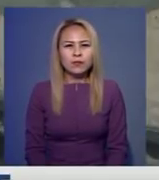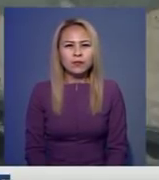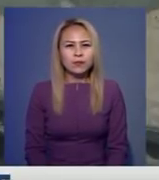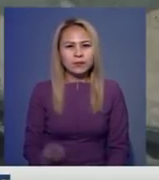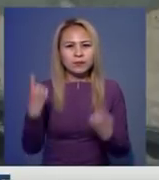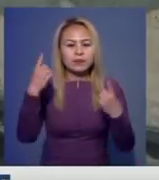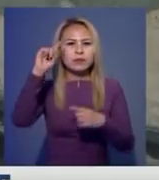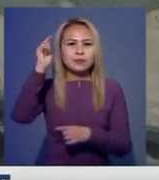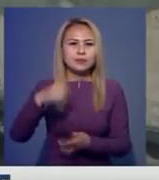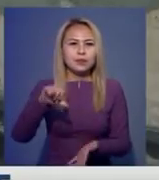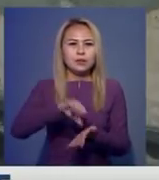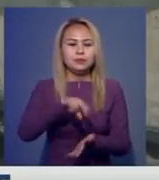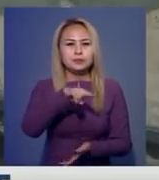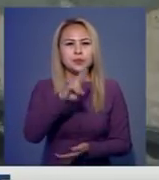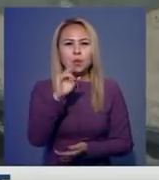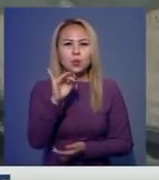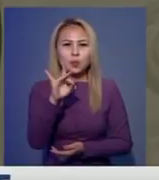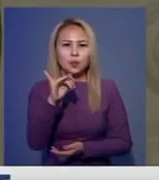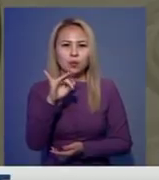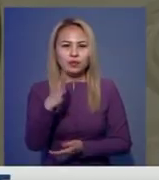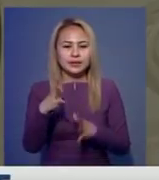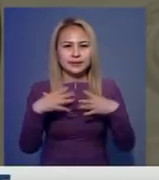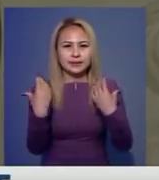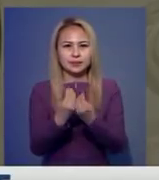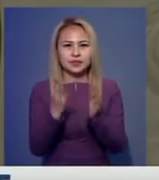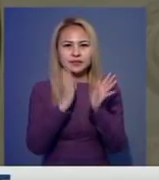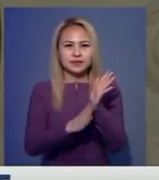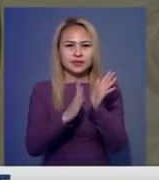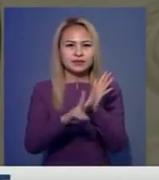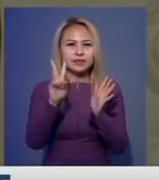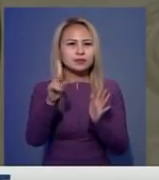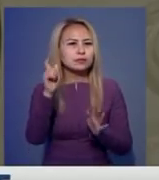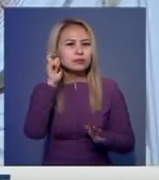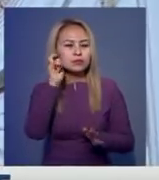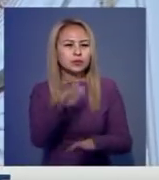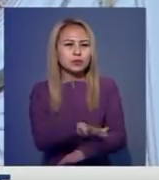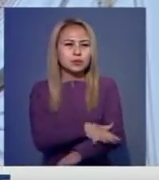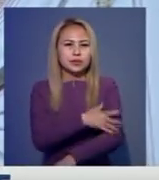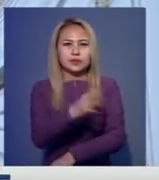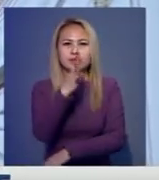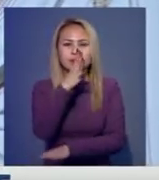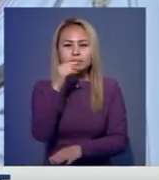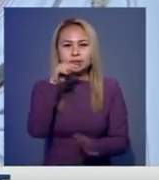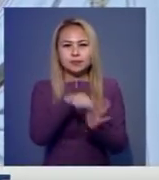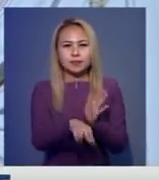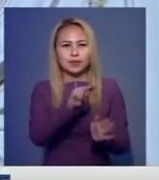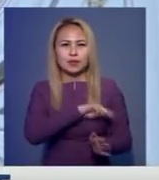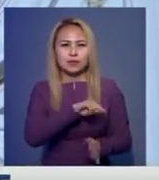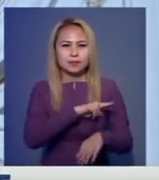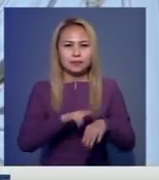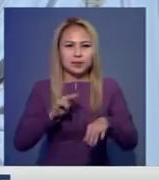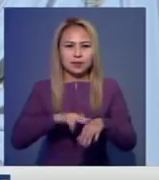Ұлытан соғысының ардагері Петр Күнгуровтың шаңырағы осы. Жасы 92-ге келген қария ұзақ жылдар ішкі істер саласында еңбек